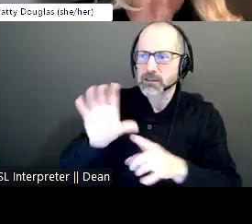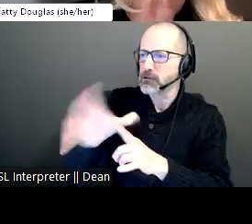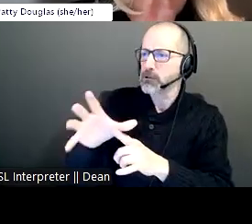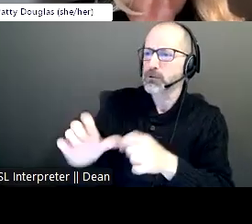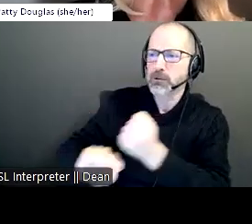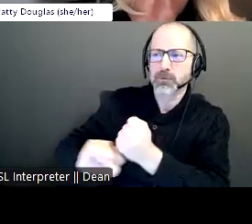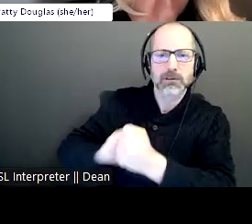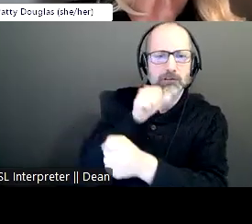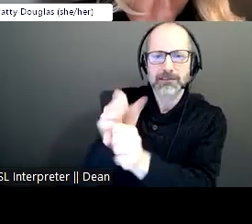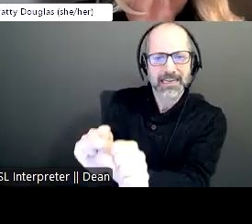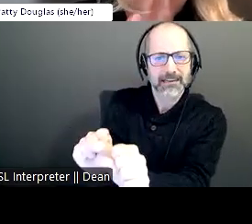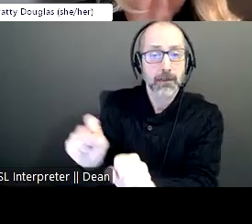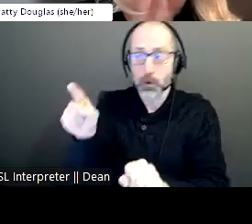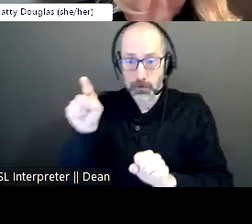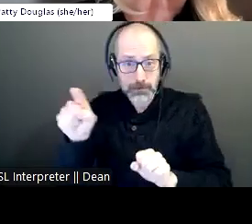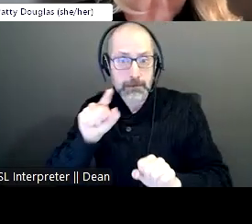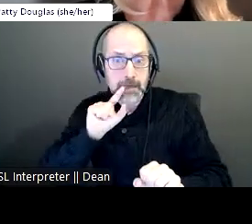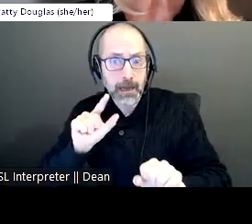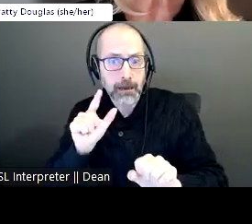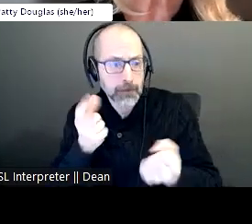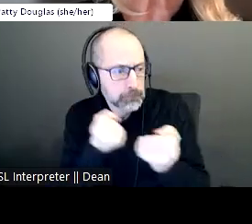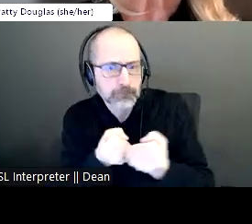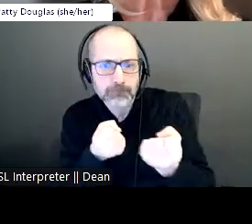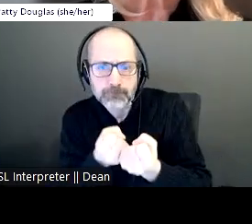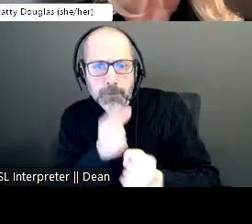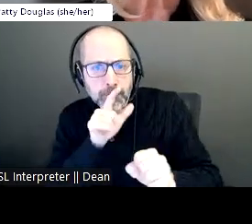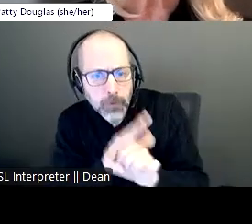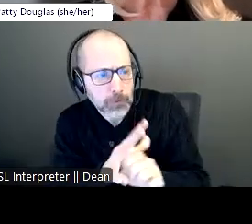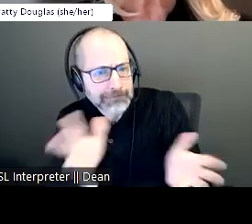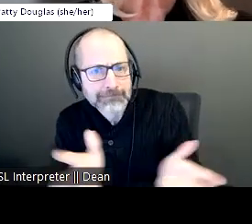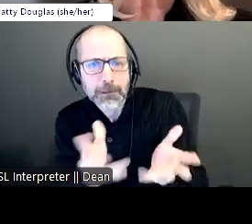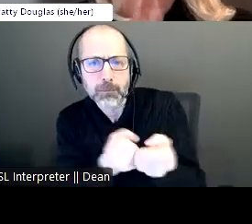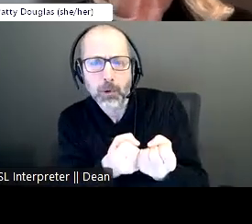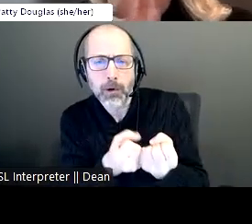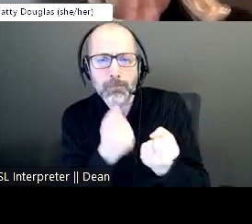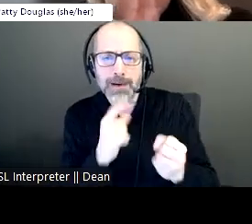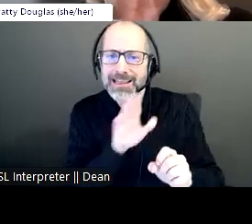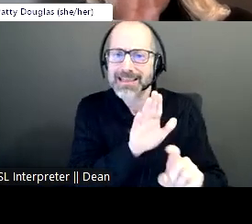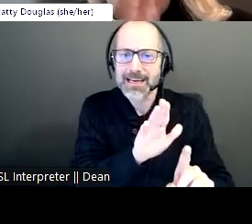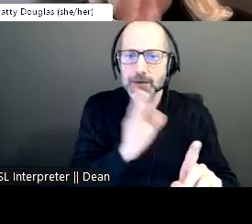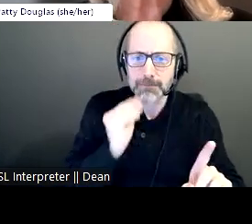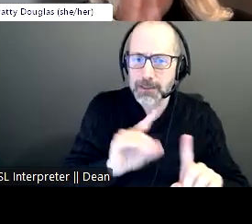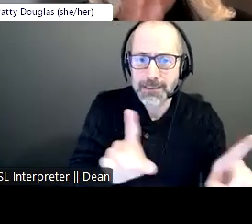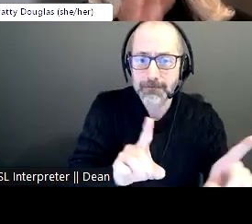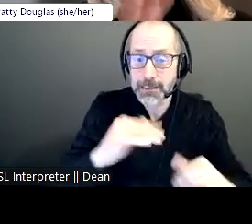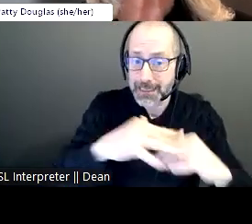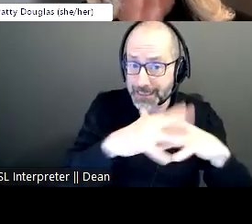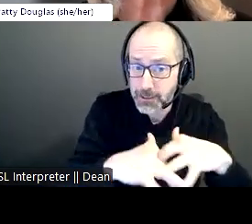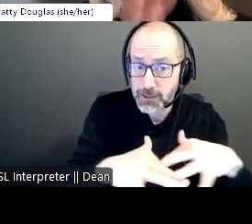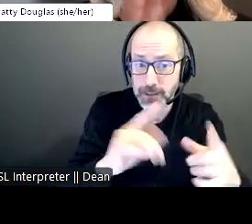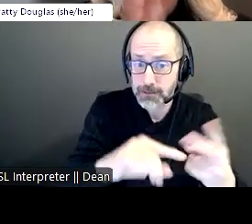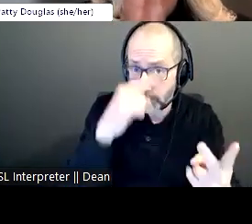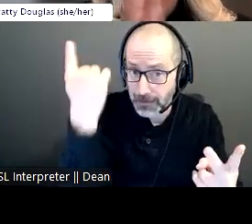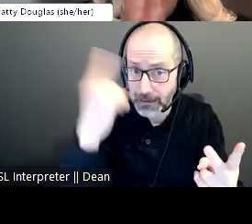soutien qui sont sécuritaires au niveau culturel relativement à leur soutien sur la neurodivergence. Les personnes